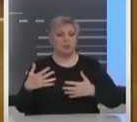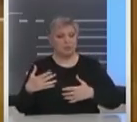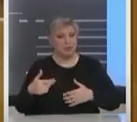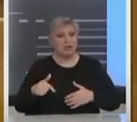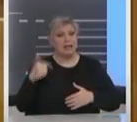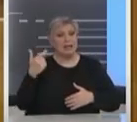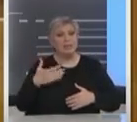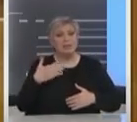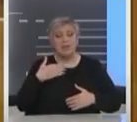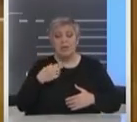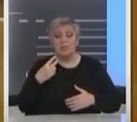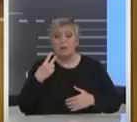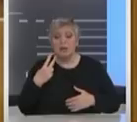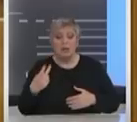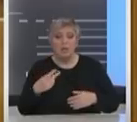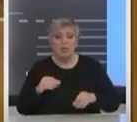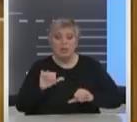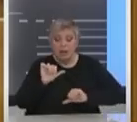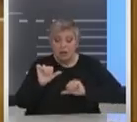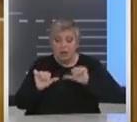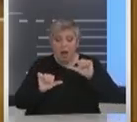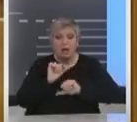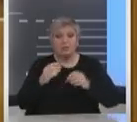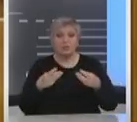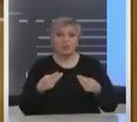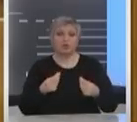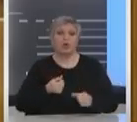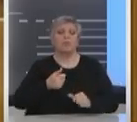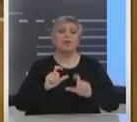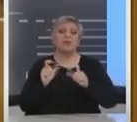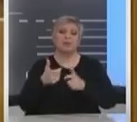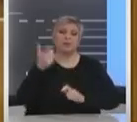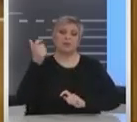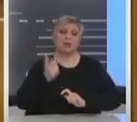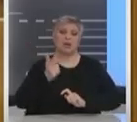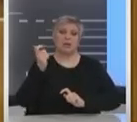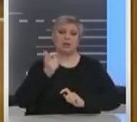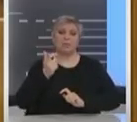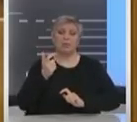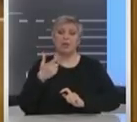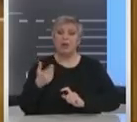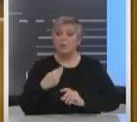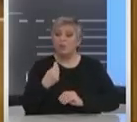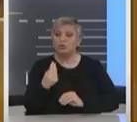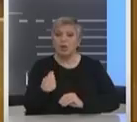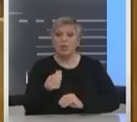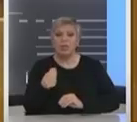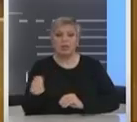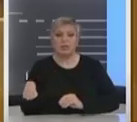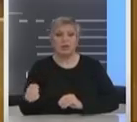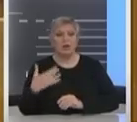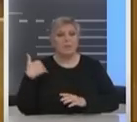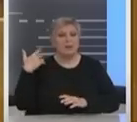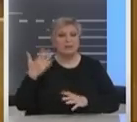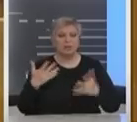μια συνολική αναδιάρθρωση του συστήματος των οικογενειακών επιδομάτων, το οποίο ήταν εντελώς στρεβλό και αυτό νομίζω ότι κανείς μπορεί να το αναγνωρίσει,